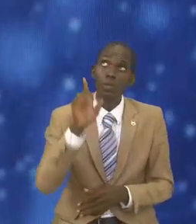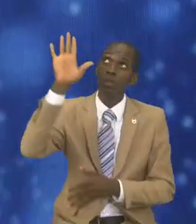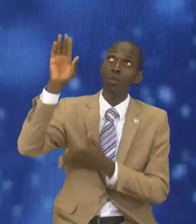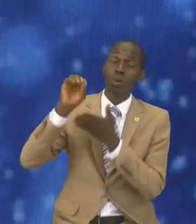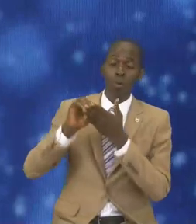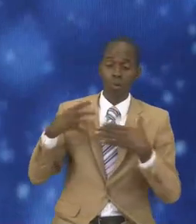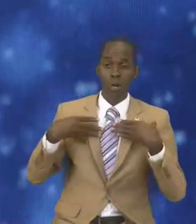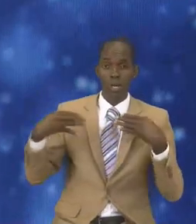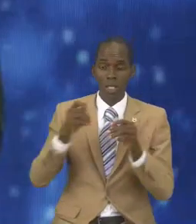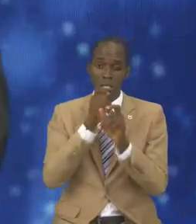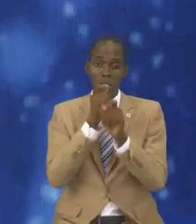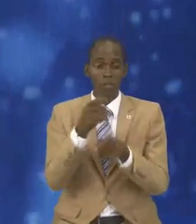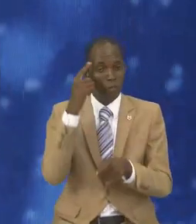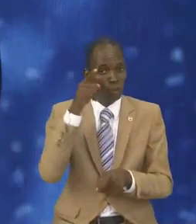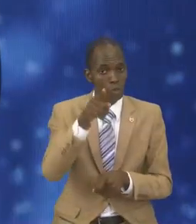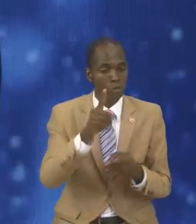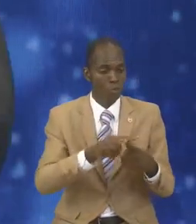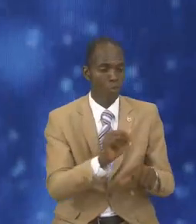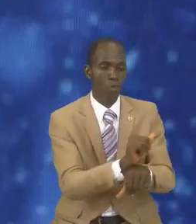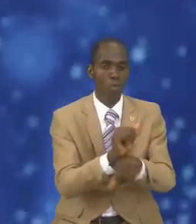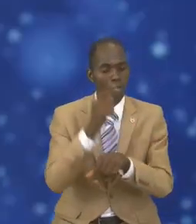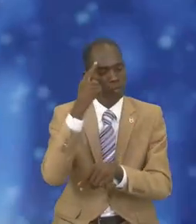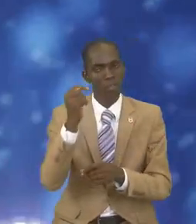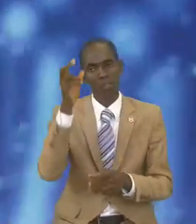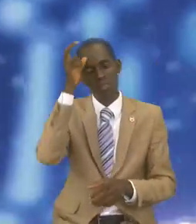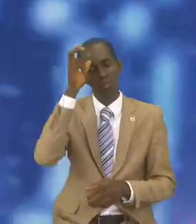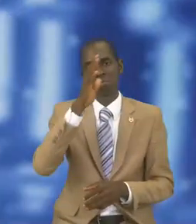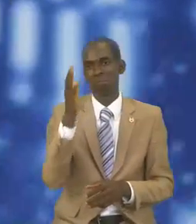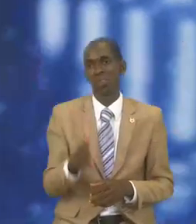guérison, sa force pour aller servir le diable.